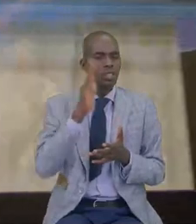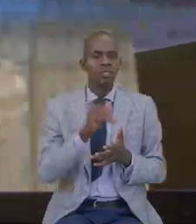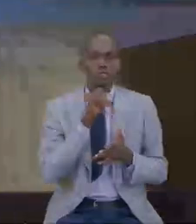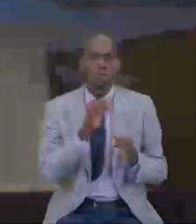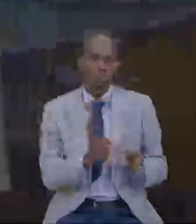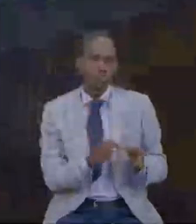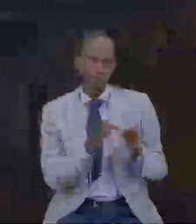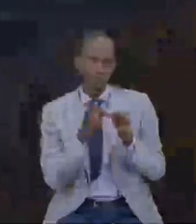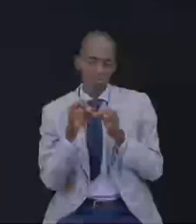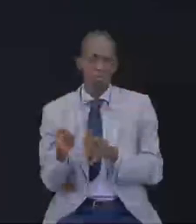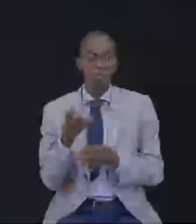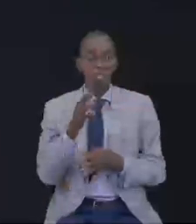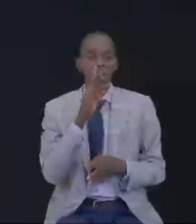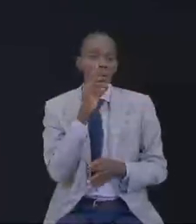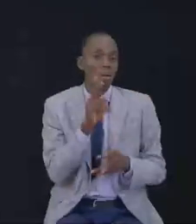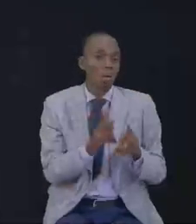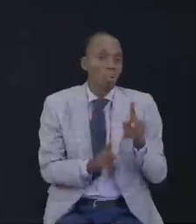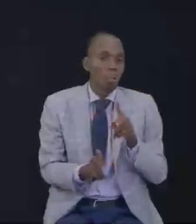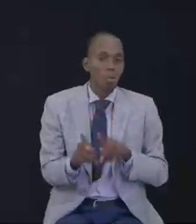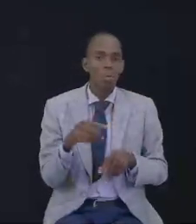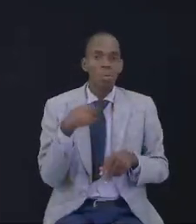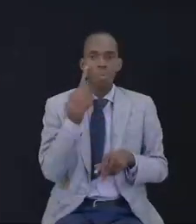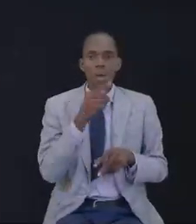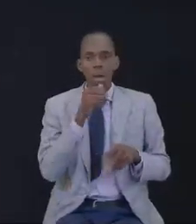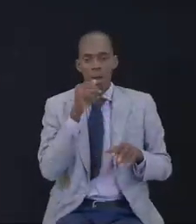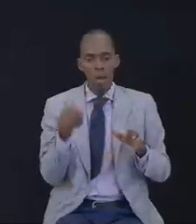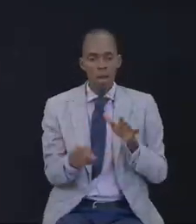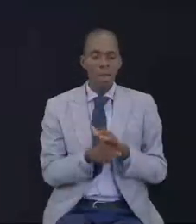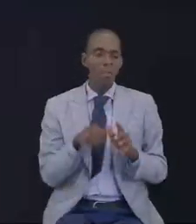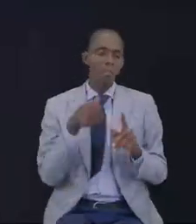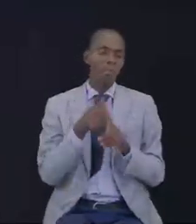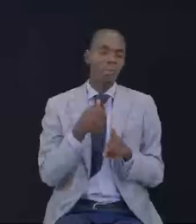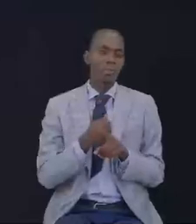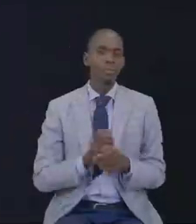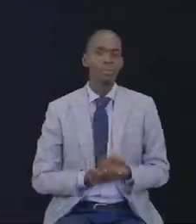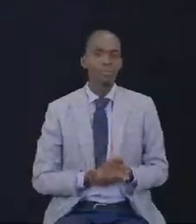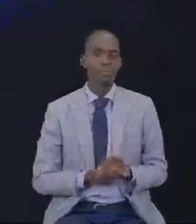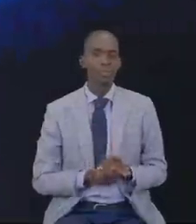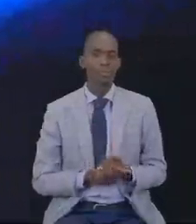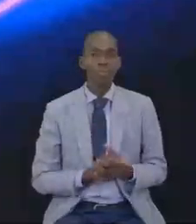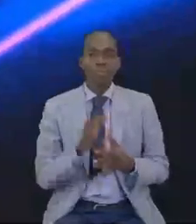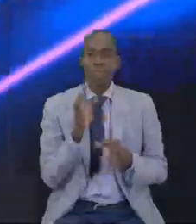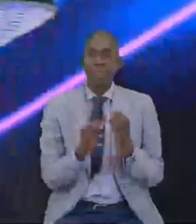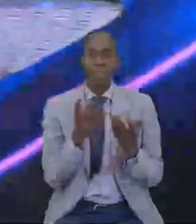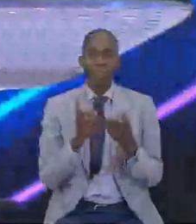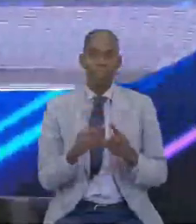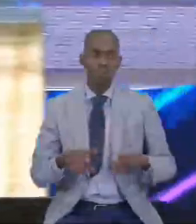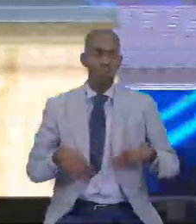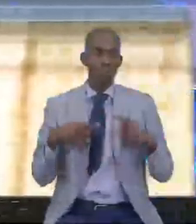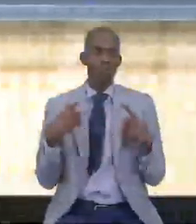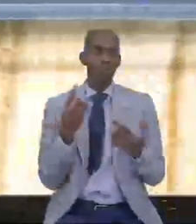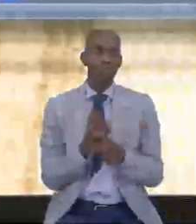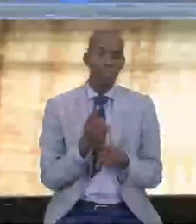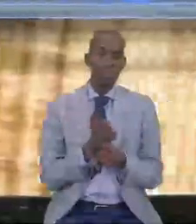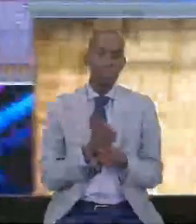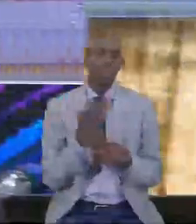pour appui. S'il y en a qui se cachent, en réalité, ils veulent mener la vie de justice, ils veulent bâtir